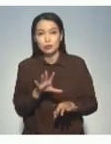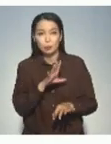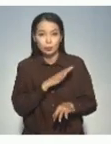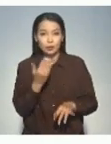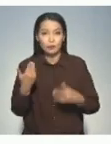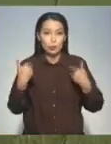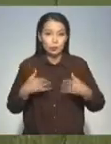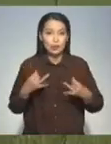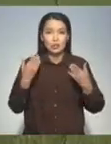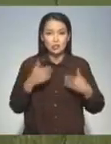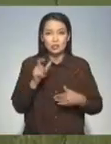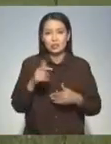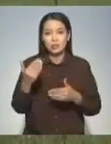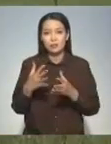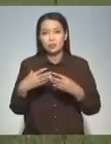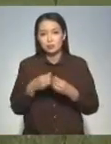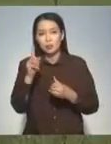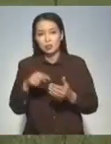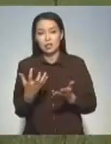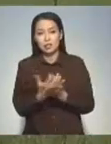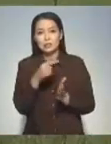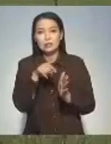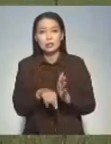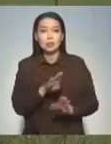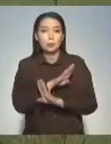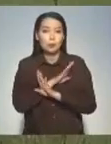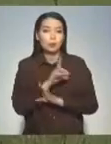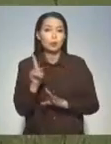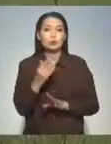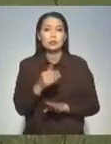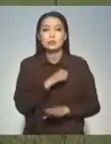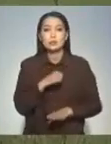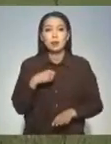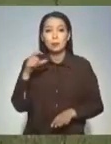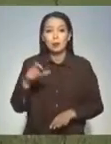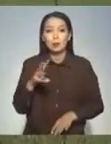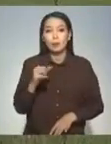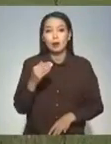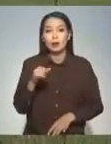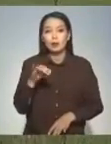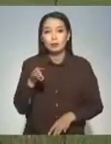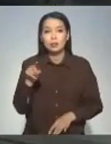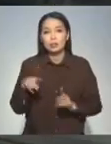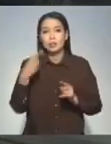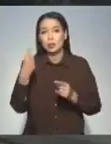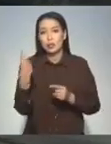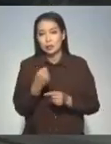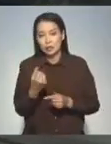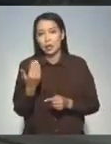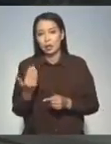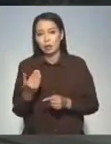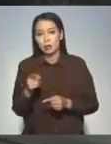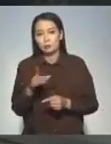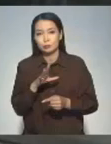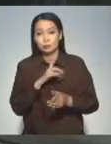Его тело и тела членов его семьи также нашли среди погибших. Что касается самого Макфалдена, то на следующей неделе над ним должен